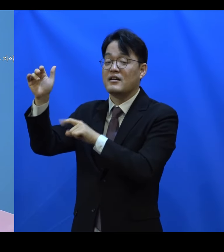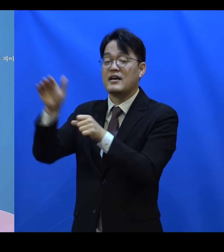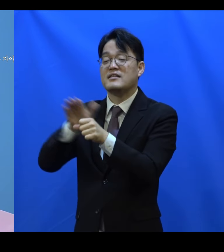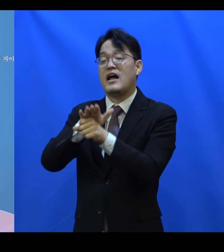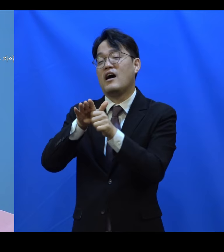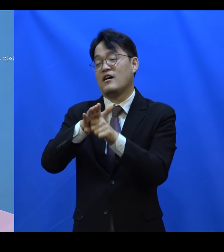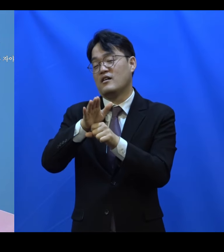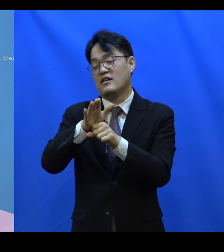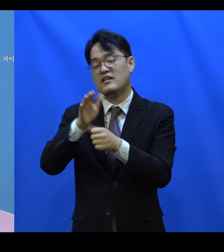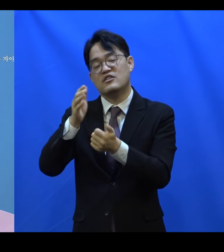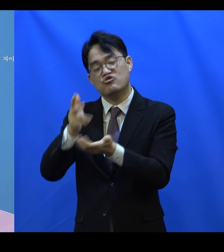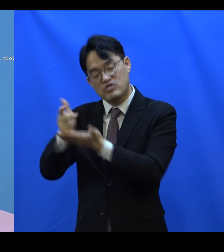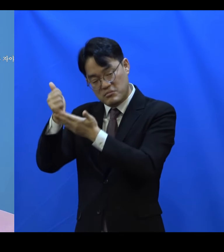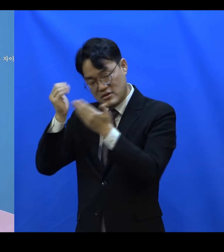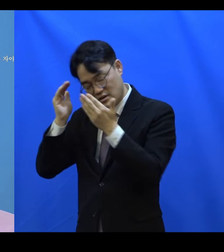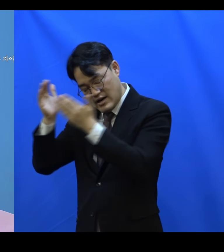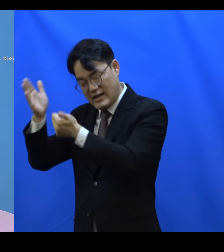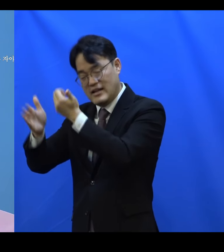거예요.